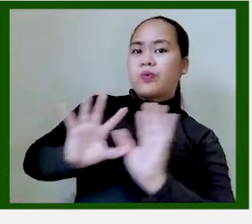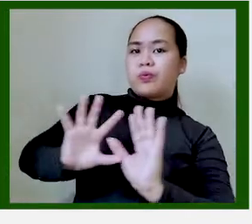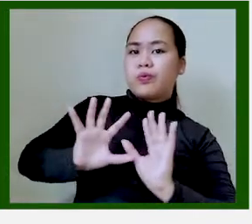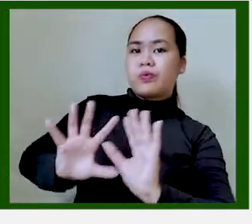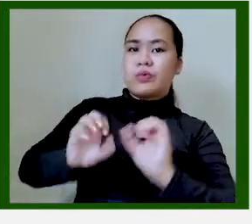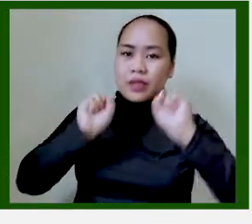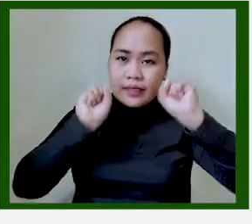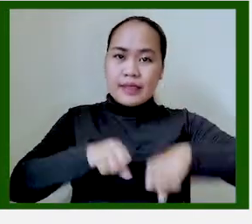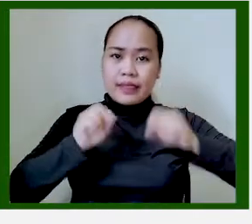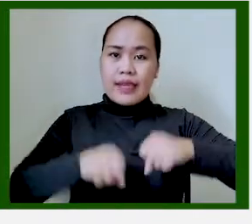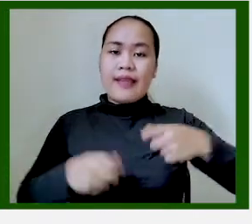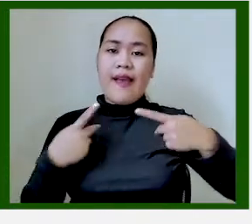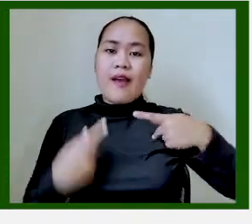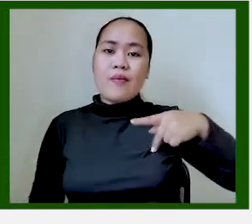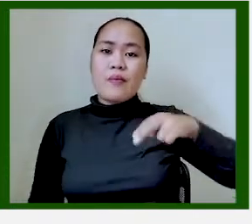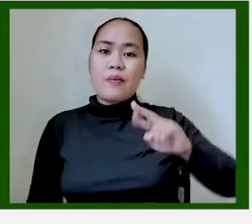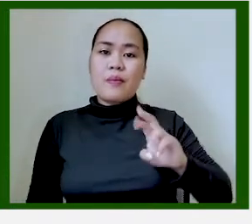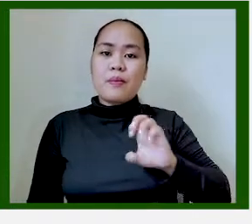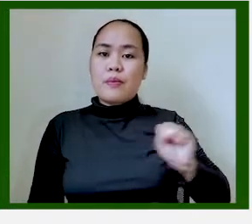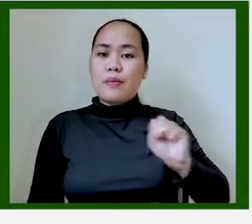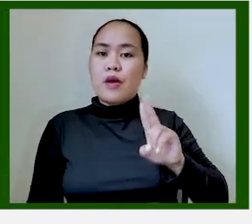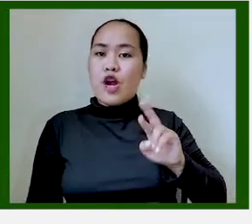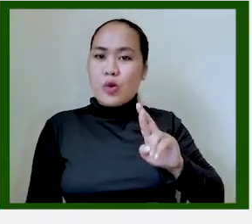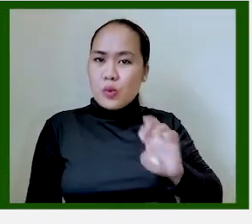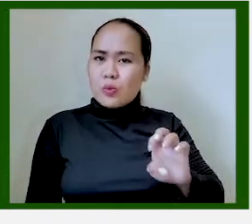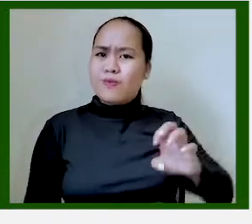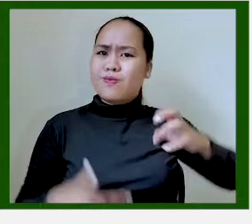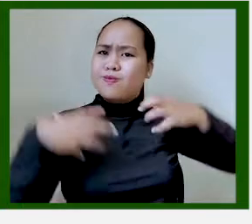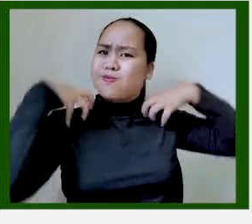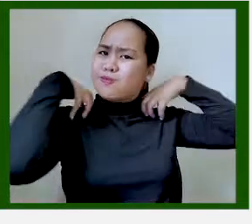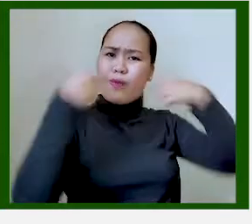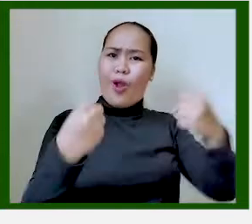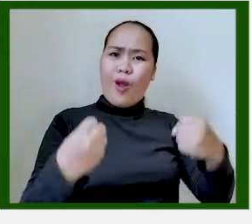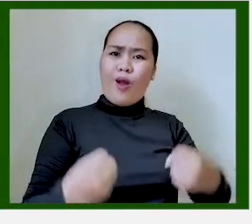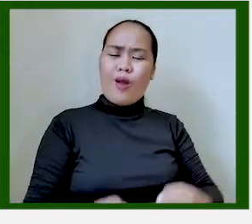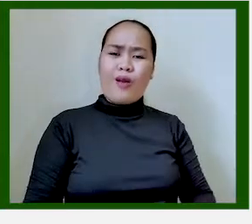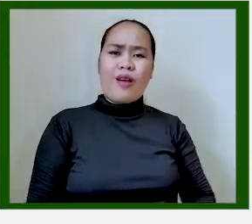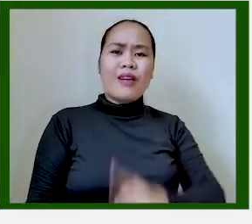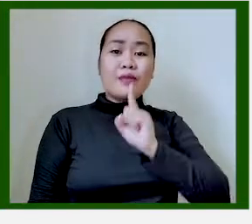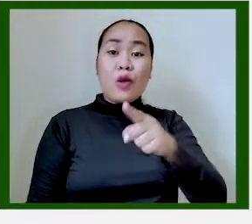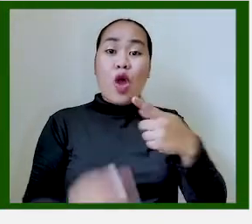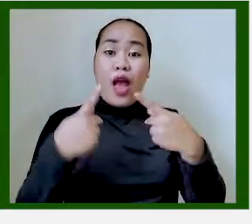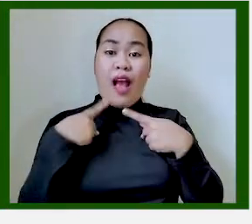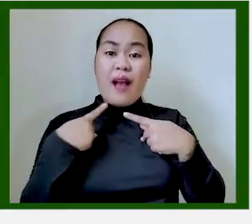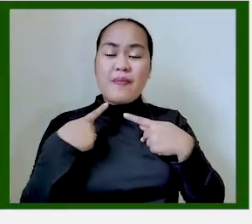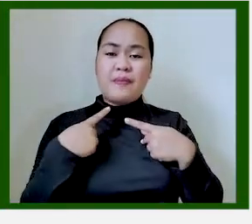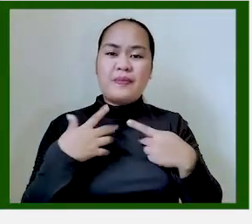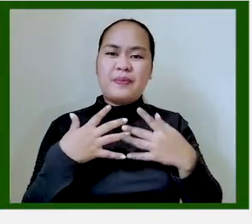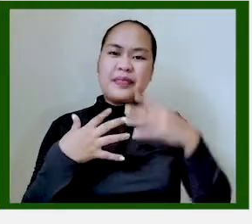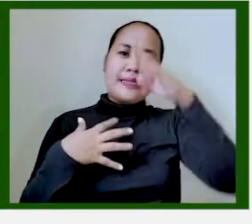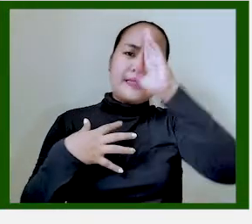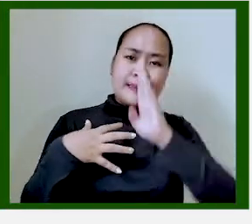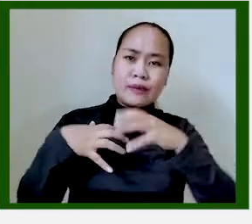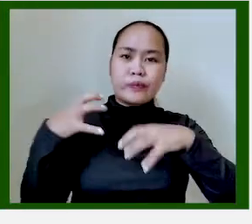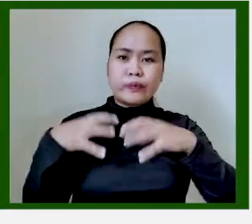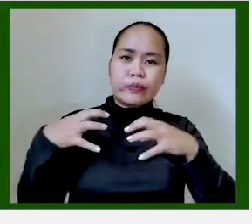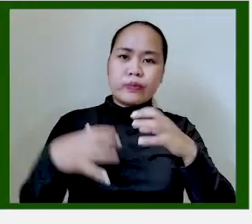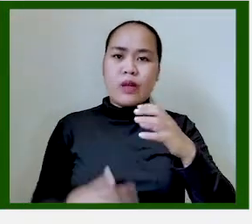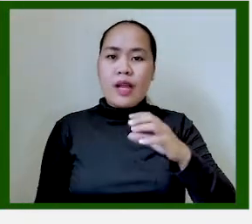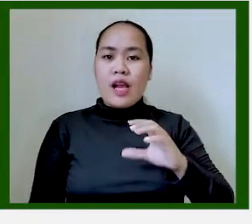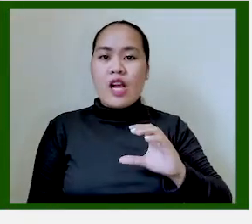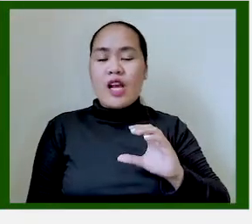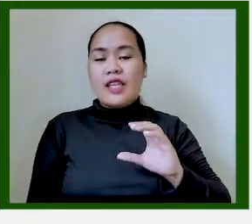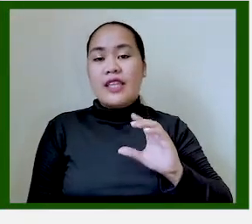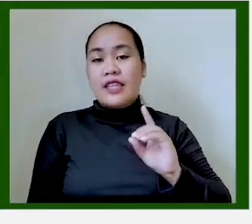the pressure was. So ito po, no, dahil nasira ang, nagkaroon ng, pumalag ang drainage, no, pumalag, and